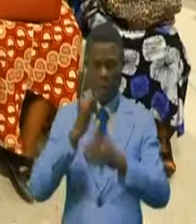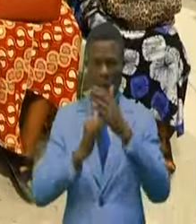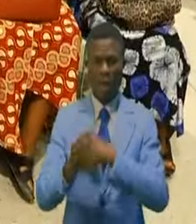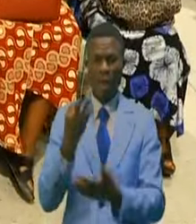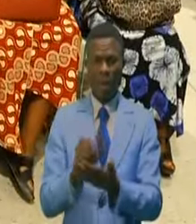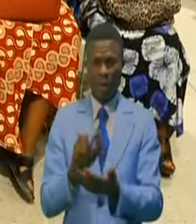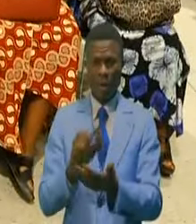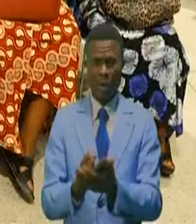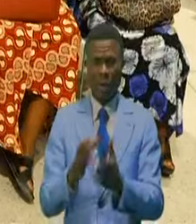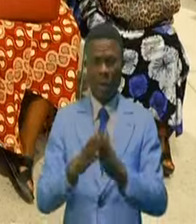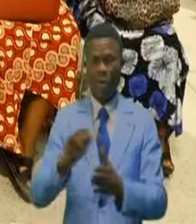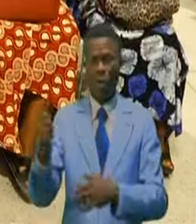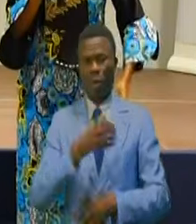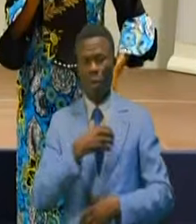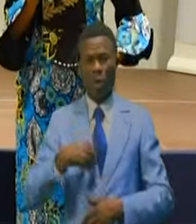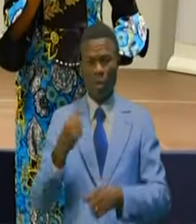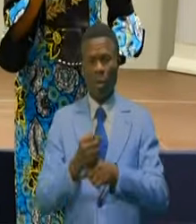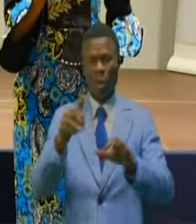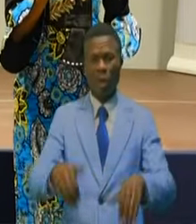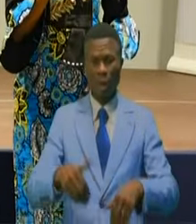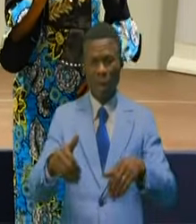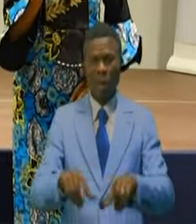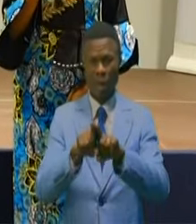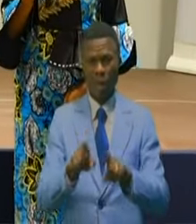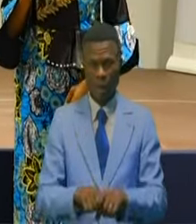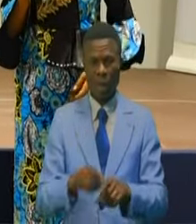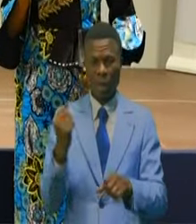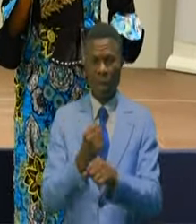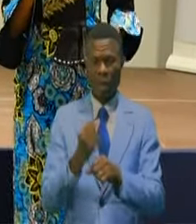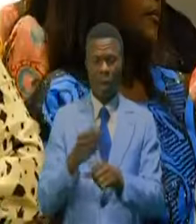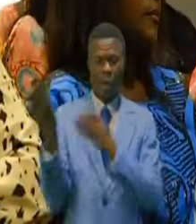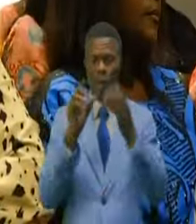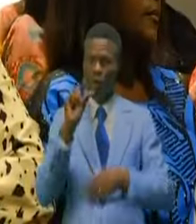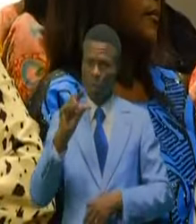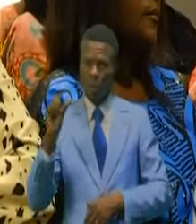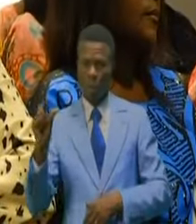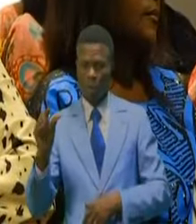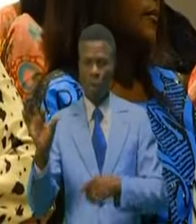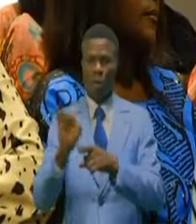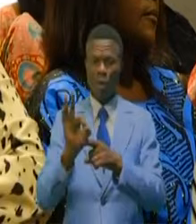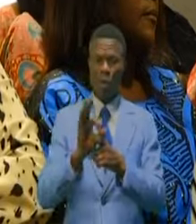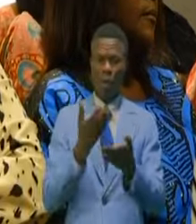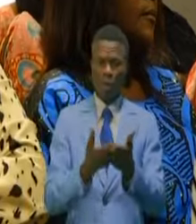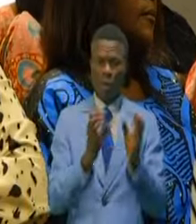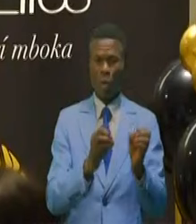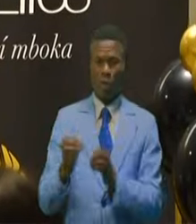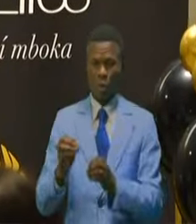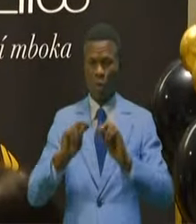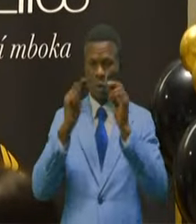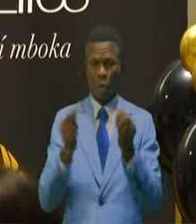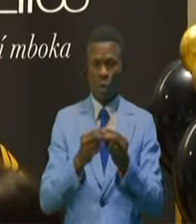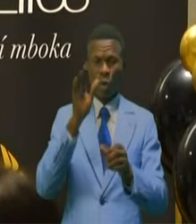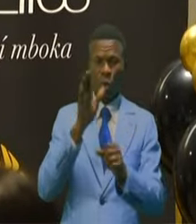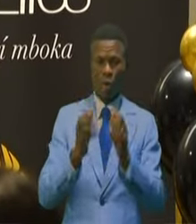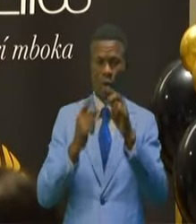financière avec d'autres femmes maraîchères et celles qui exerce de petits commerces. Cette formation, organisée par la structure